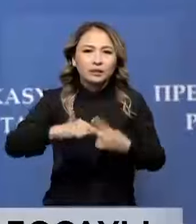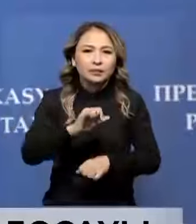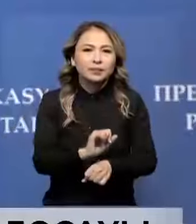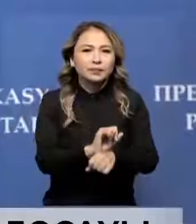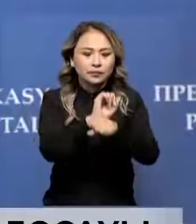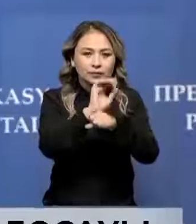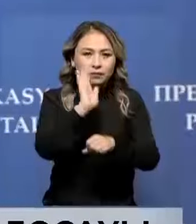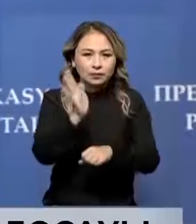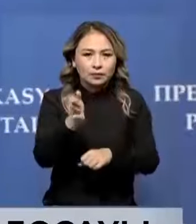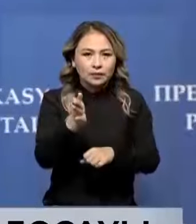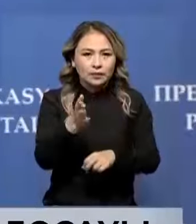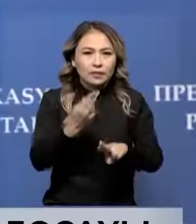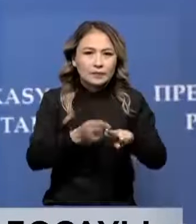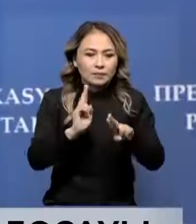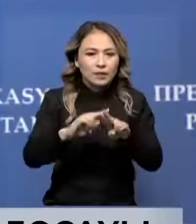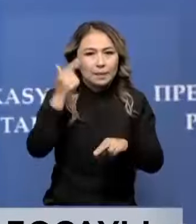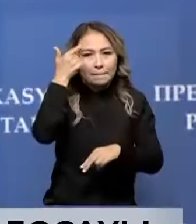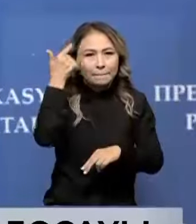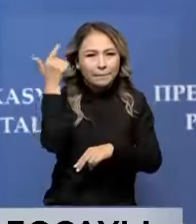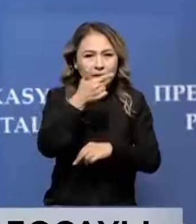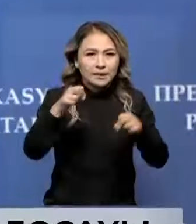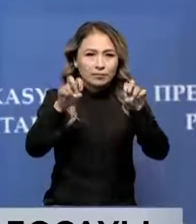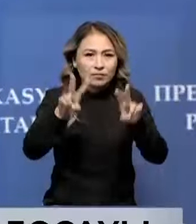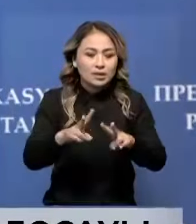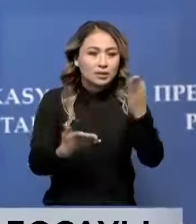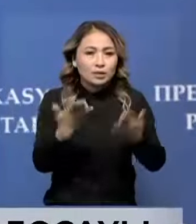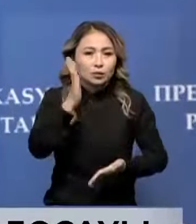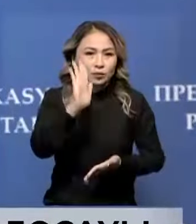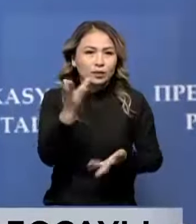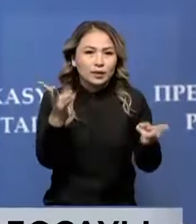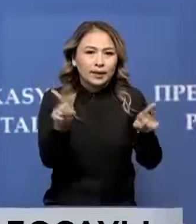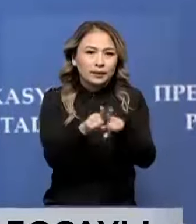көтереміз десек, негізі соған білікті маман әкелеміз десек, сондай жұмыстарды жасауымыз керек.